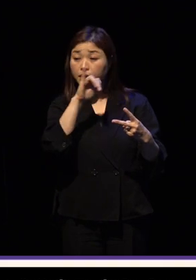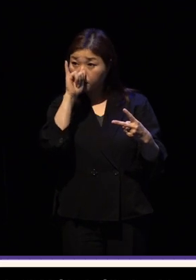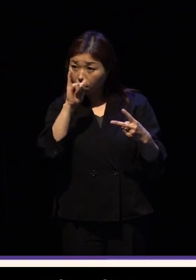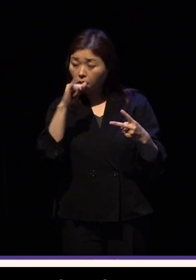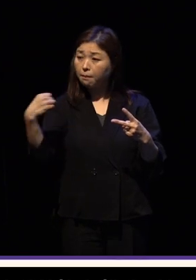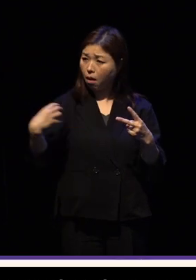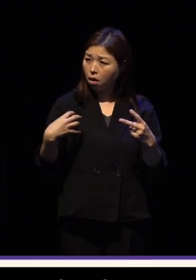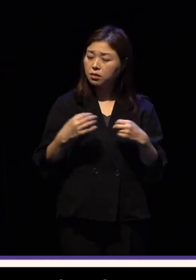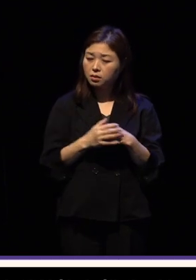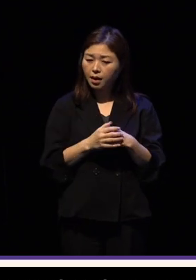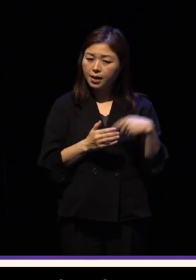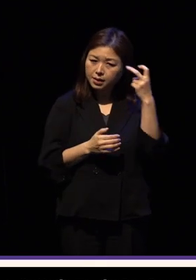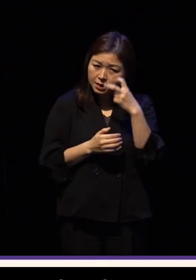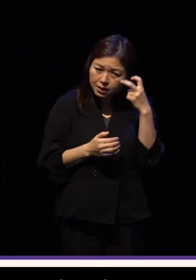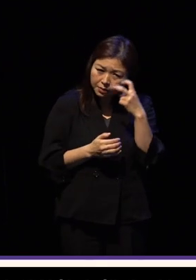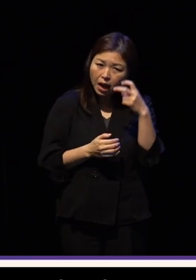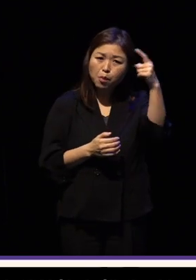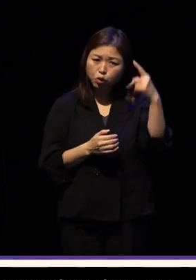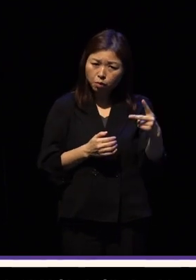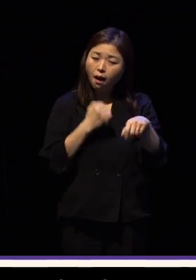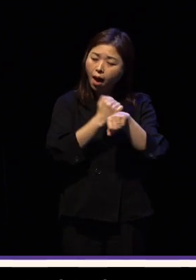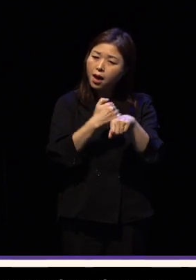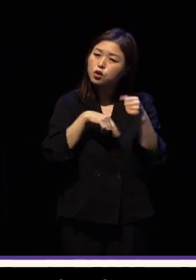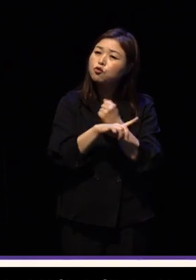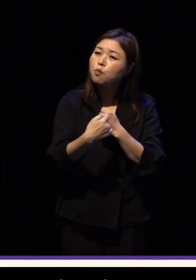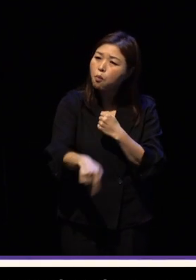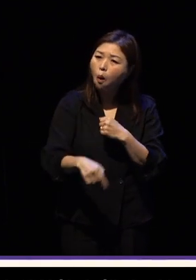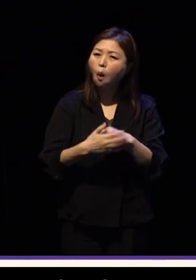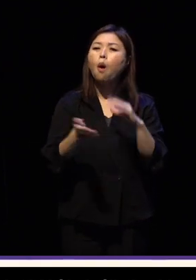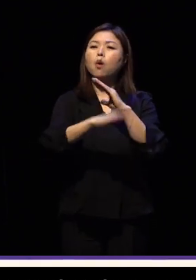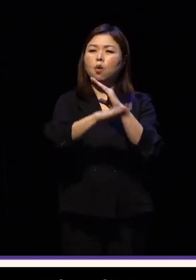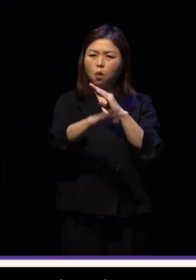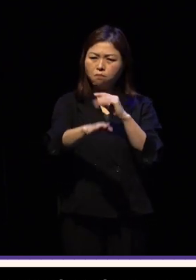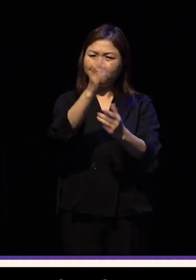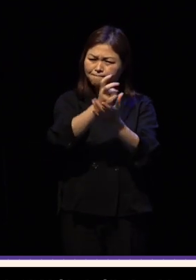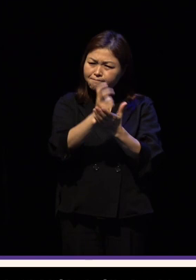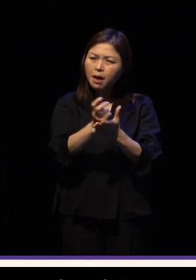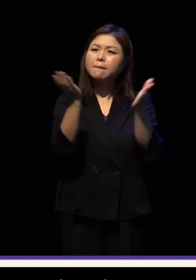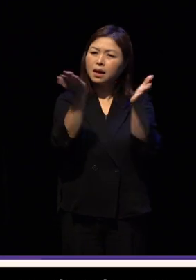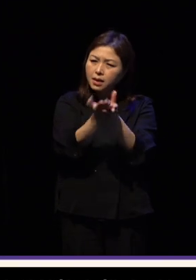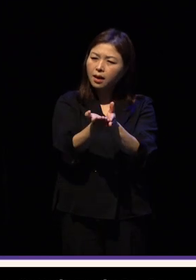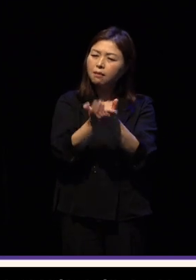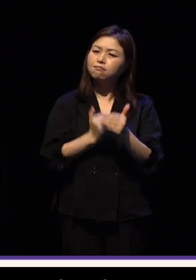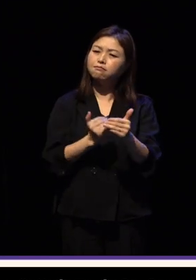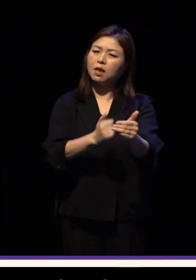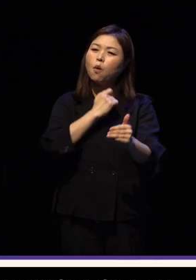기하고 또 객관화시키기 위해서 그런 절차를 밟았기 때문에